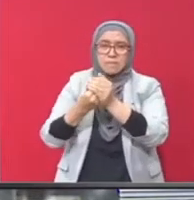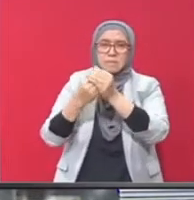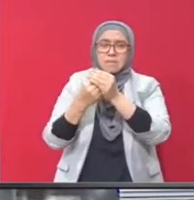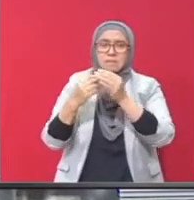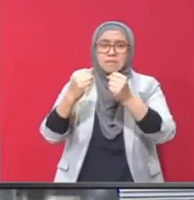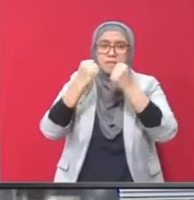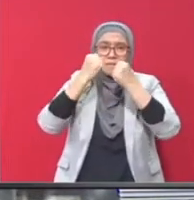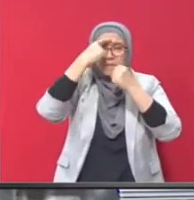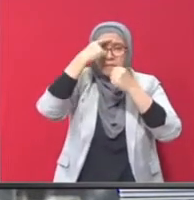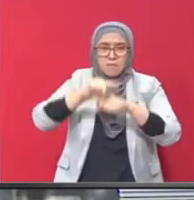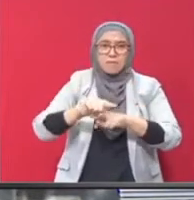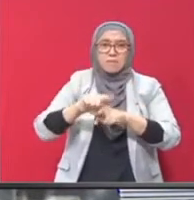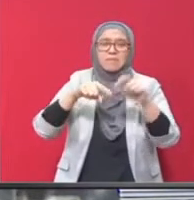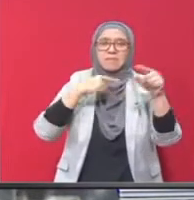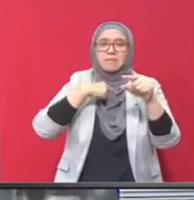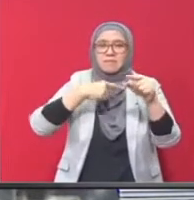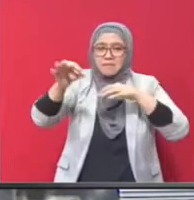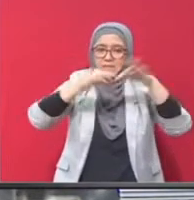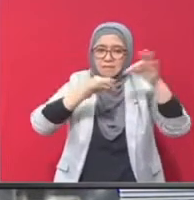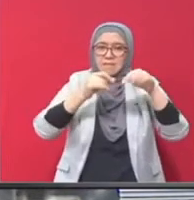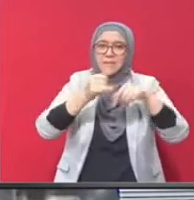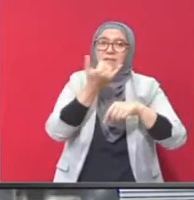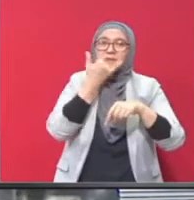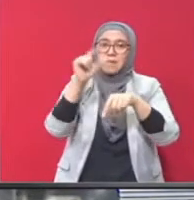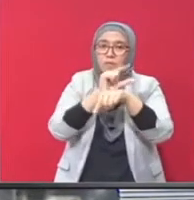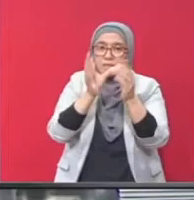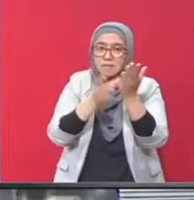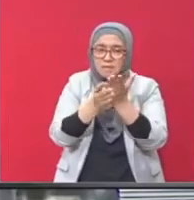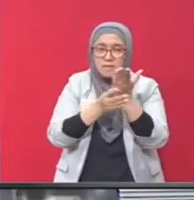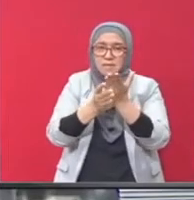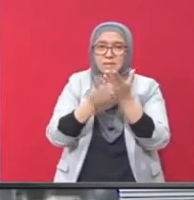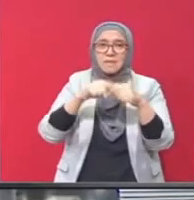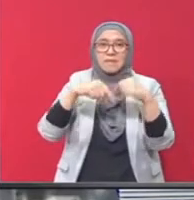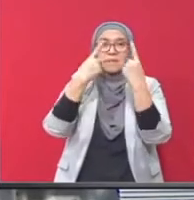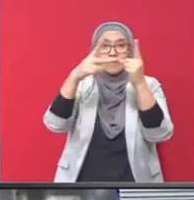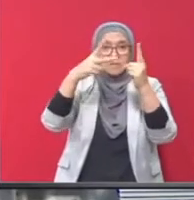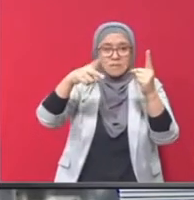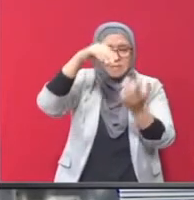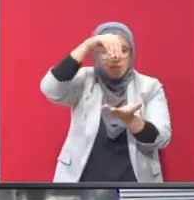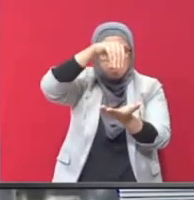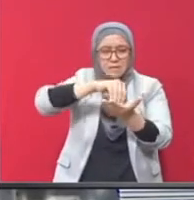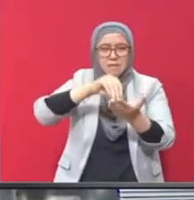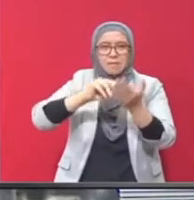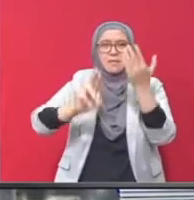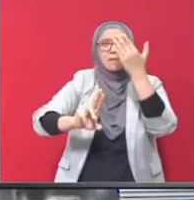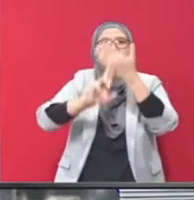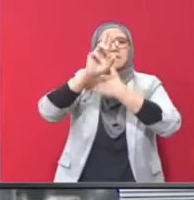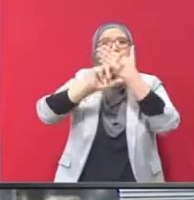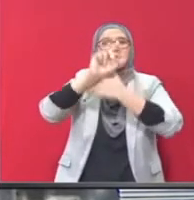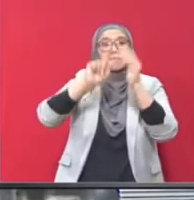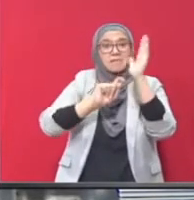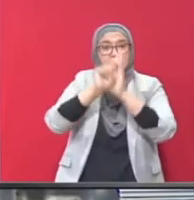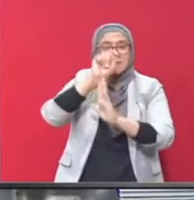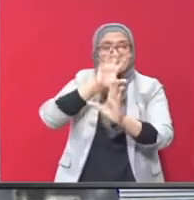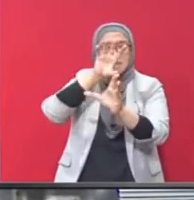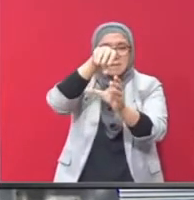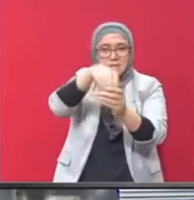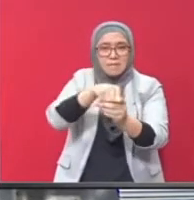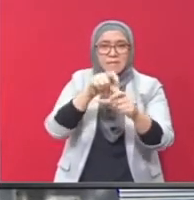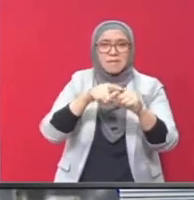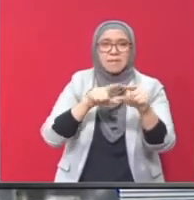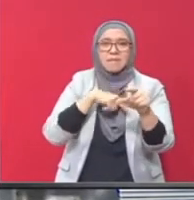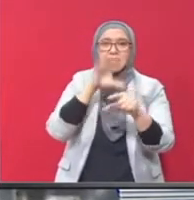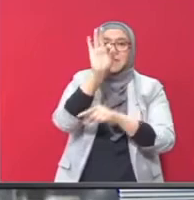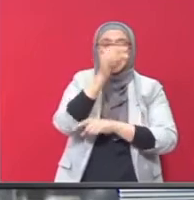penyalahgunaan dadah staf dan dan plancungan sosial di doblas Kosambi risiko tinggi yang membabitkan penyertaan 9